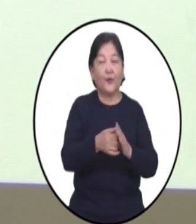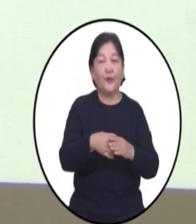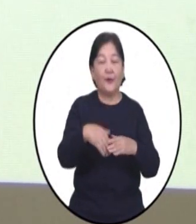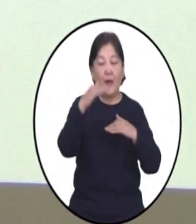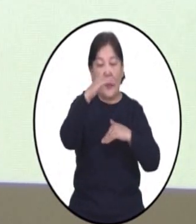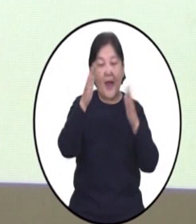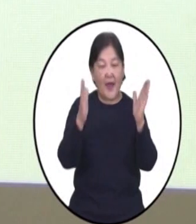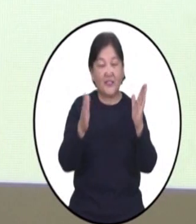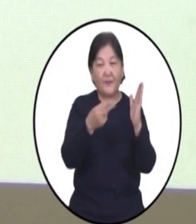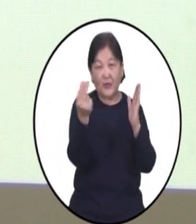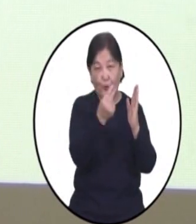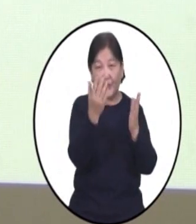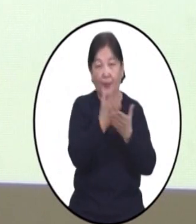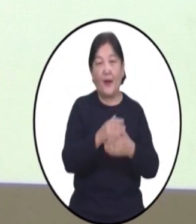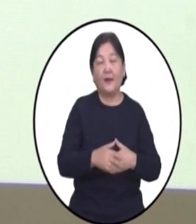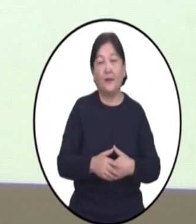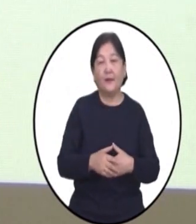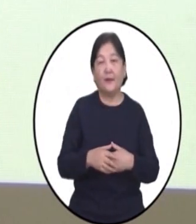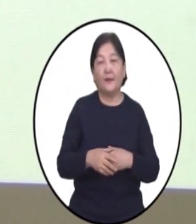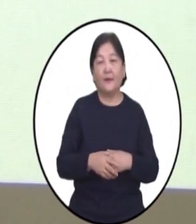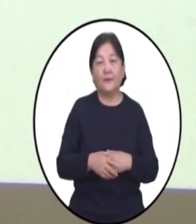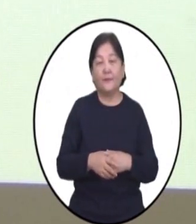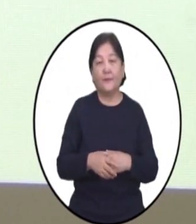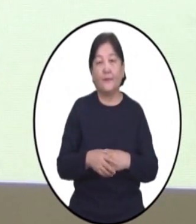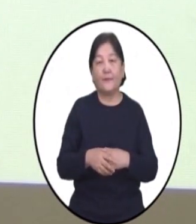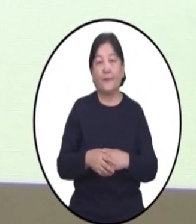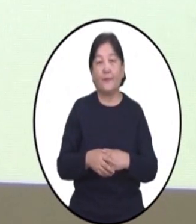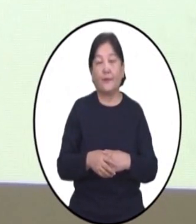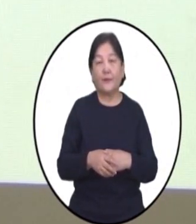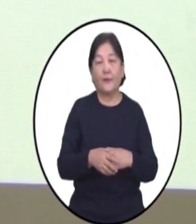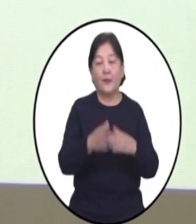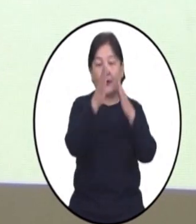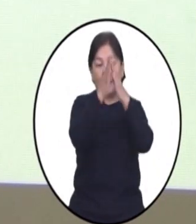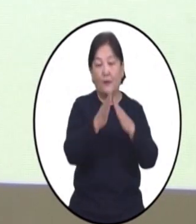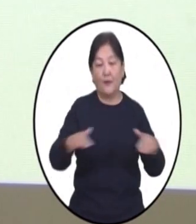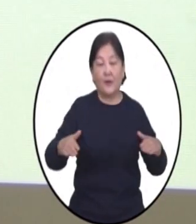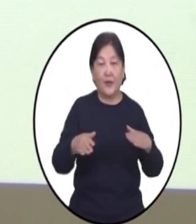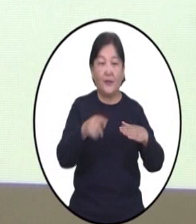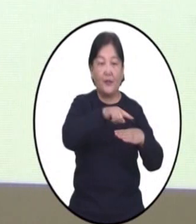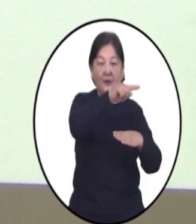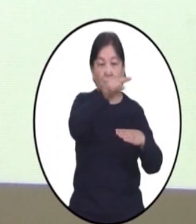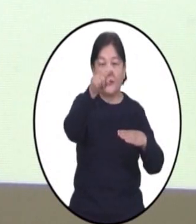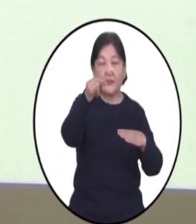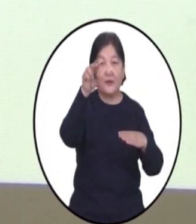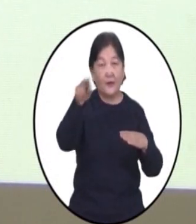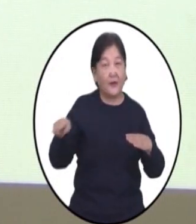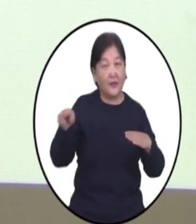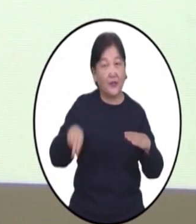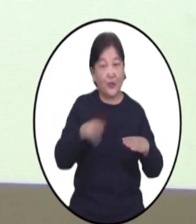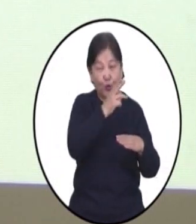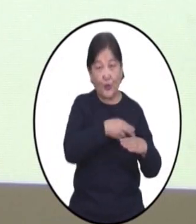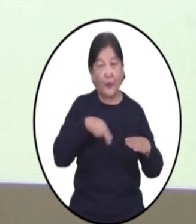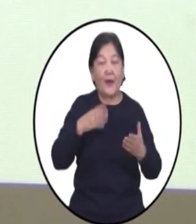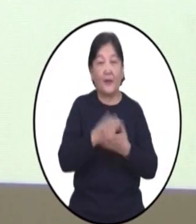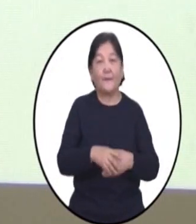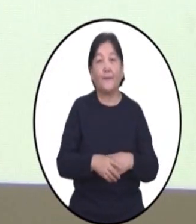За, Q1 бол доод кавертелийг илэрхийлж байна. Q3 бол дээд кавертелийг илэрхийлж байгаа. За, өөрөөр хэлэх юм бол